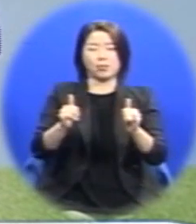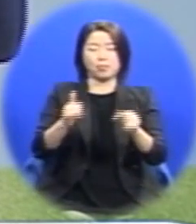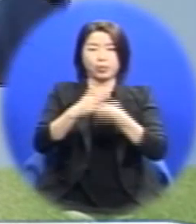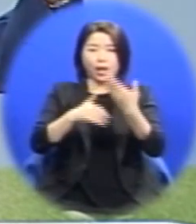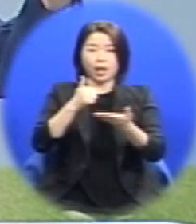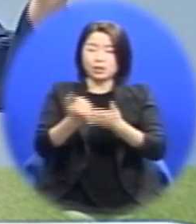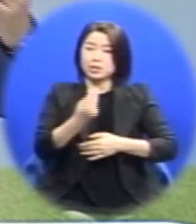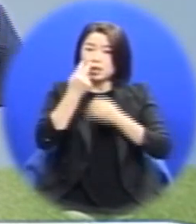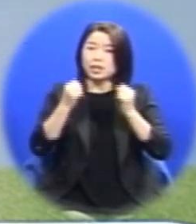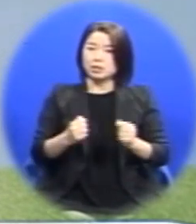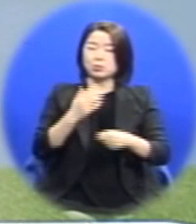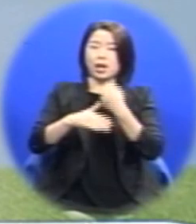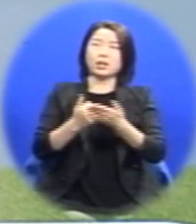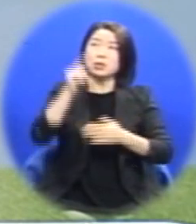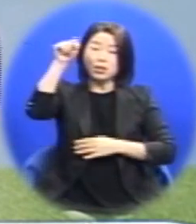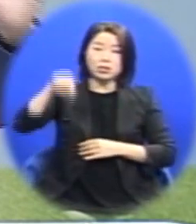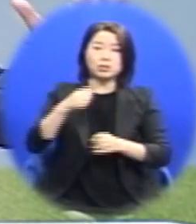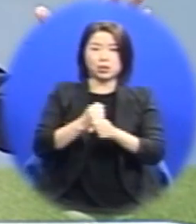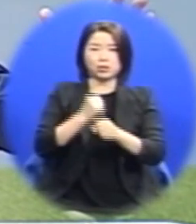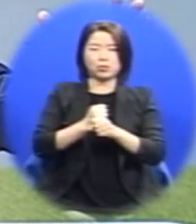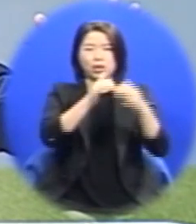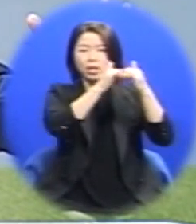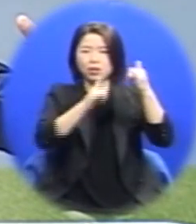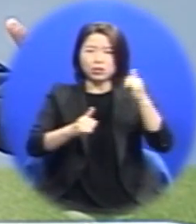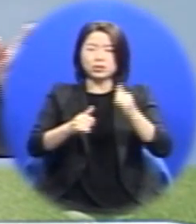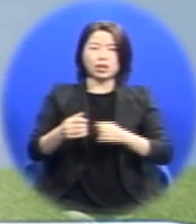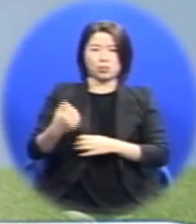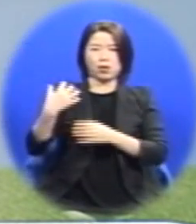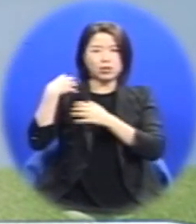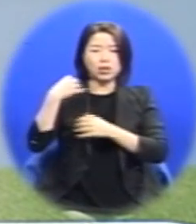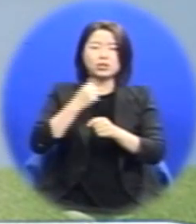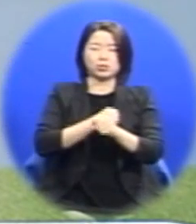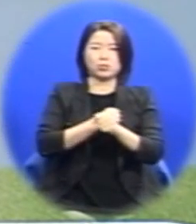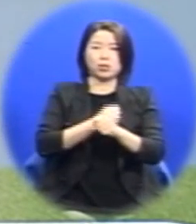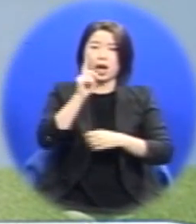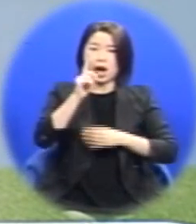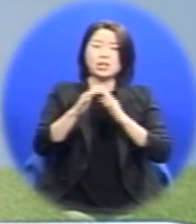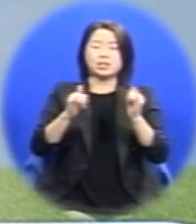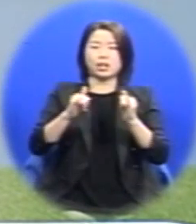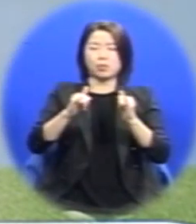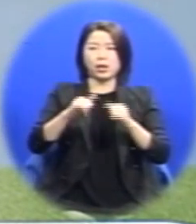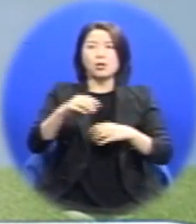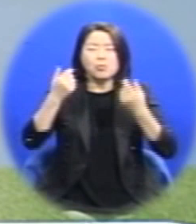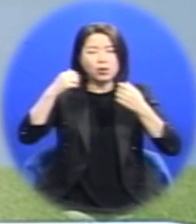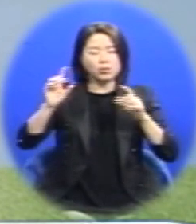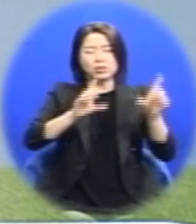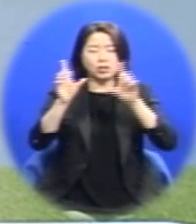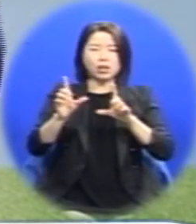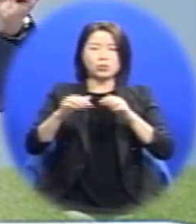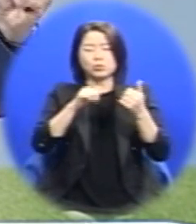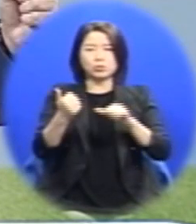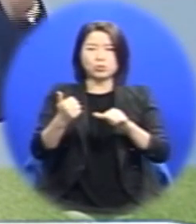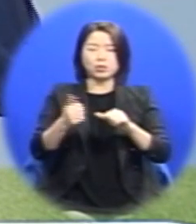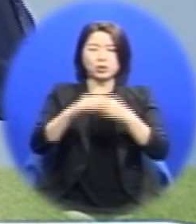하나님이 살아계시고, 하나님이 천지를 창조하시고, 역사를 주관하시고, 한 인간의 생사화복도 주장하시고,